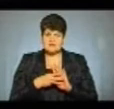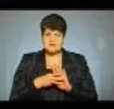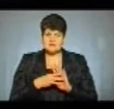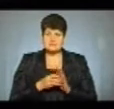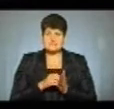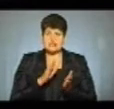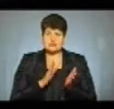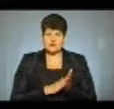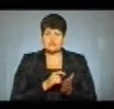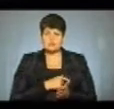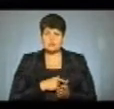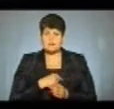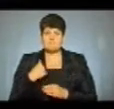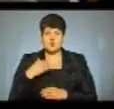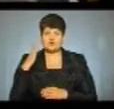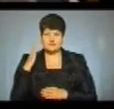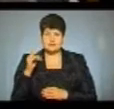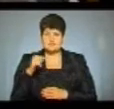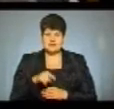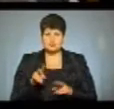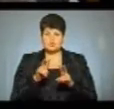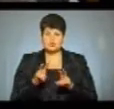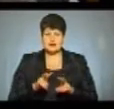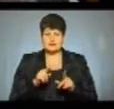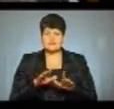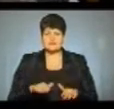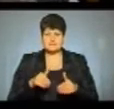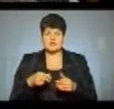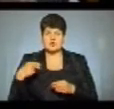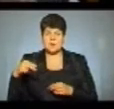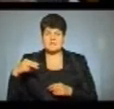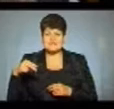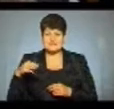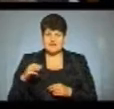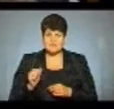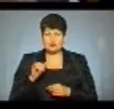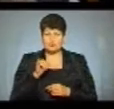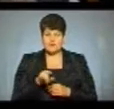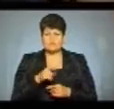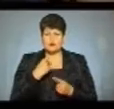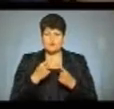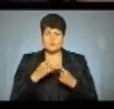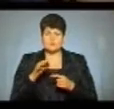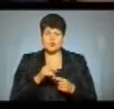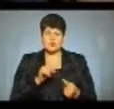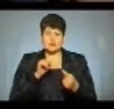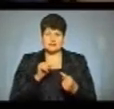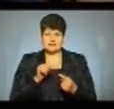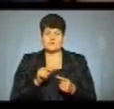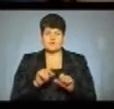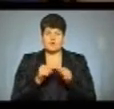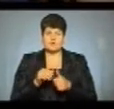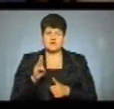38 зареєстрованих депутатів проголосували за те, щоб розглянути їхнє звернення до президента. У ньому вони висловлюються проти формули